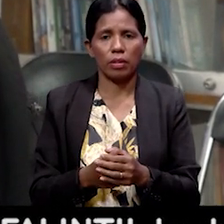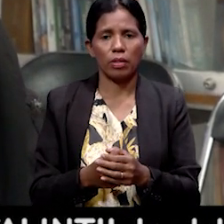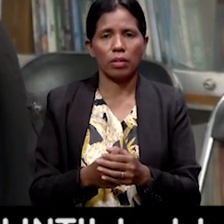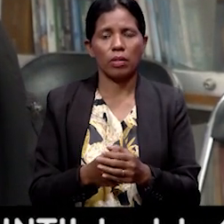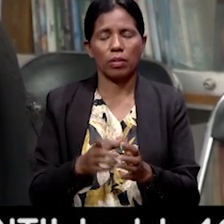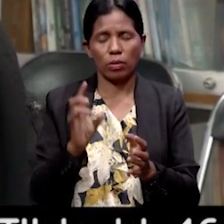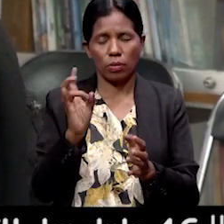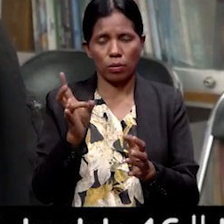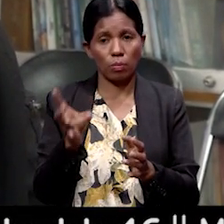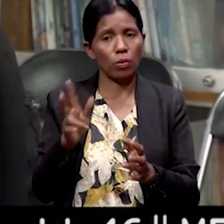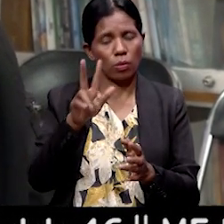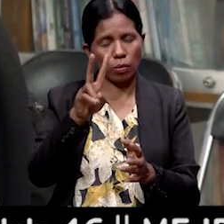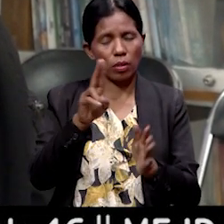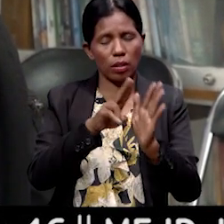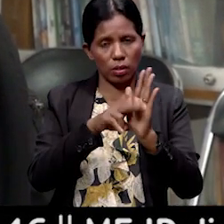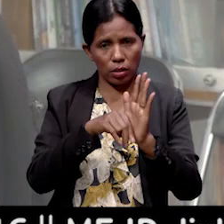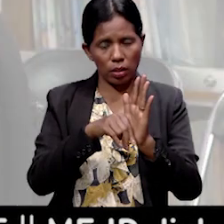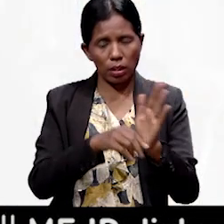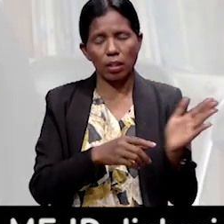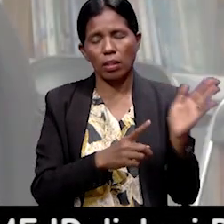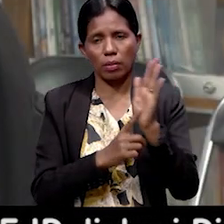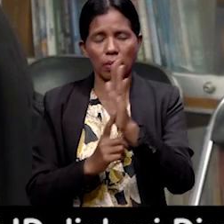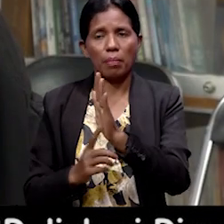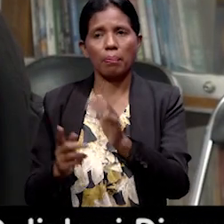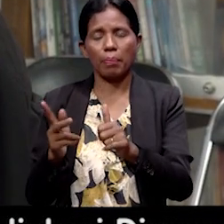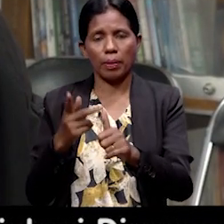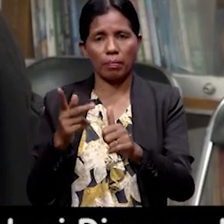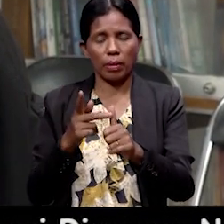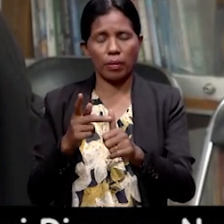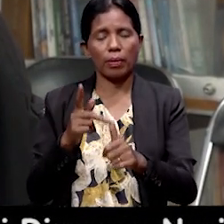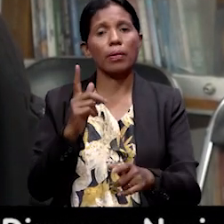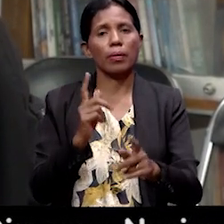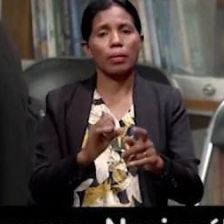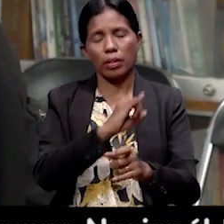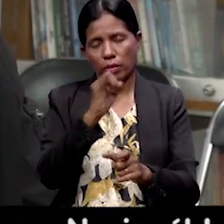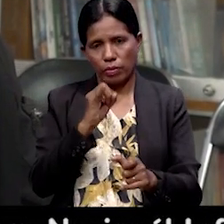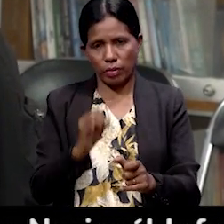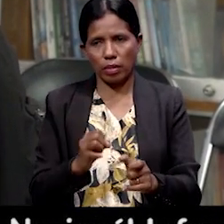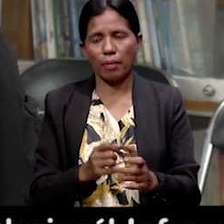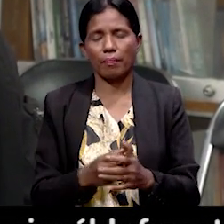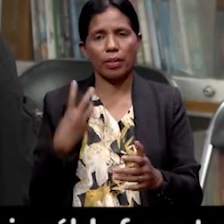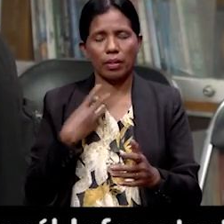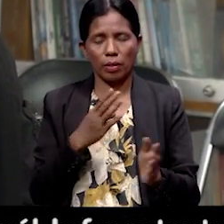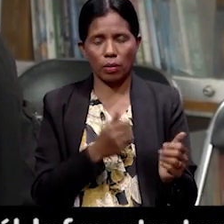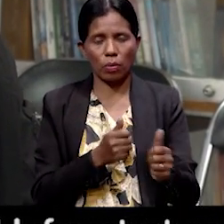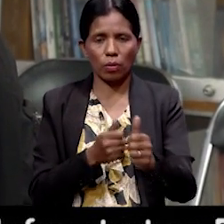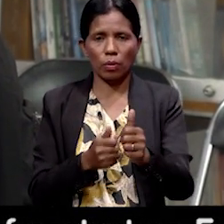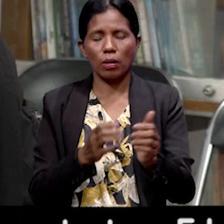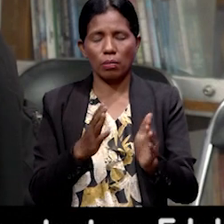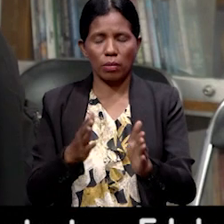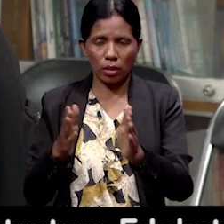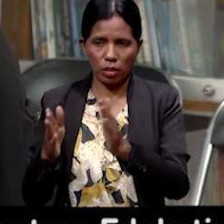tem que ser submete ba ia primeiro interrogatório. Aone tak depois de busca no apreensão, ita situir proceso normal, ita se